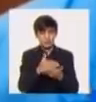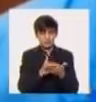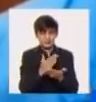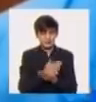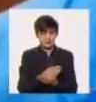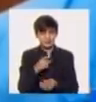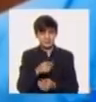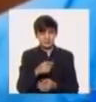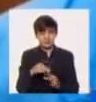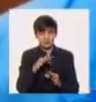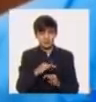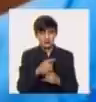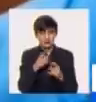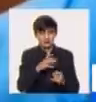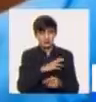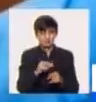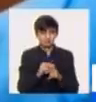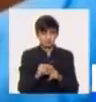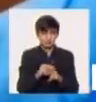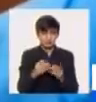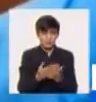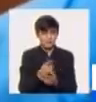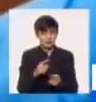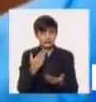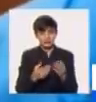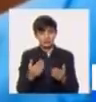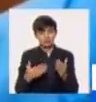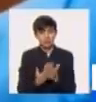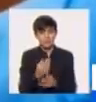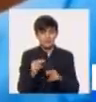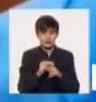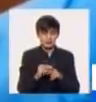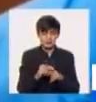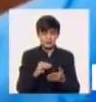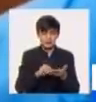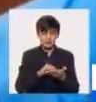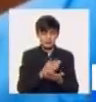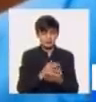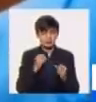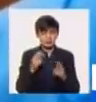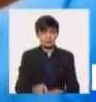Ол хаттама бұрынғының толықтырылуы ма, әлде мүлде жаңа емдеу тәсілдері енгізілді ме?